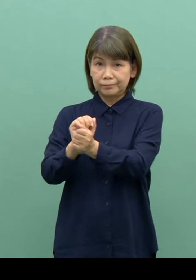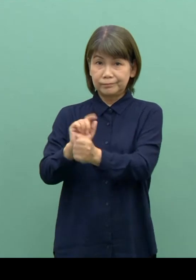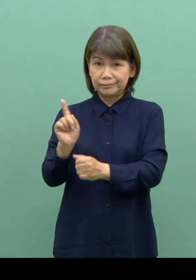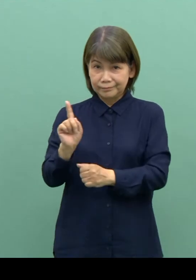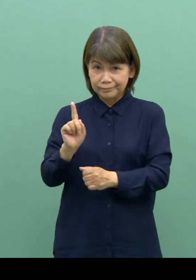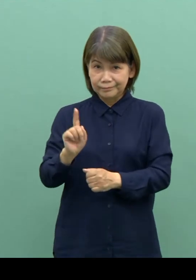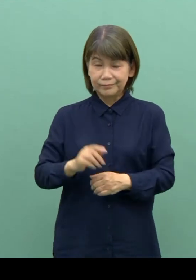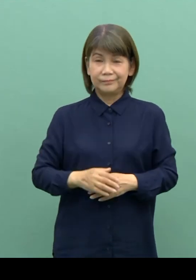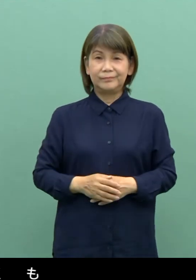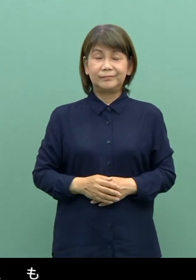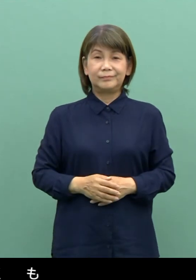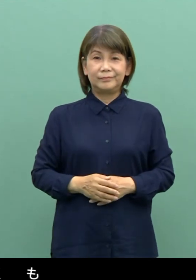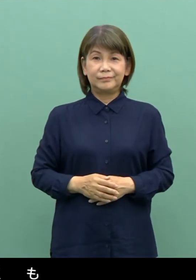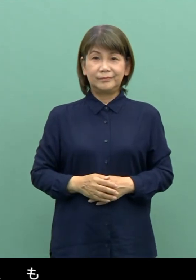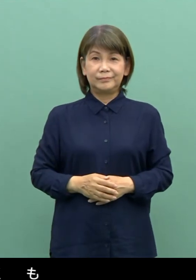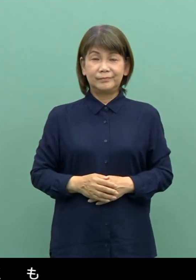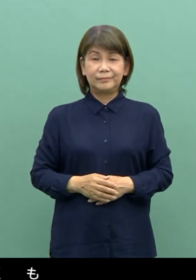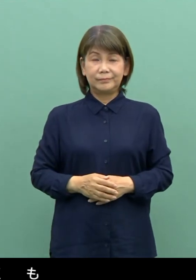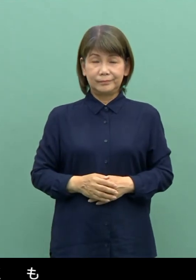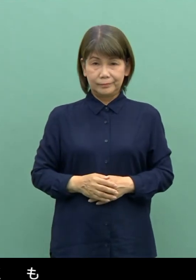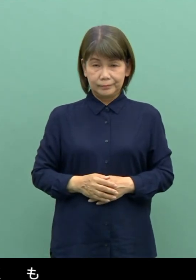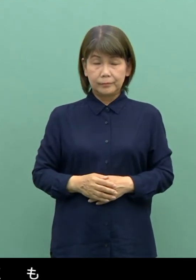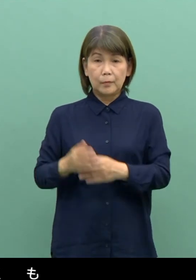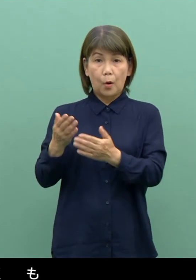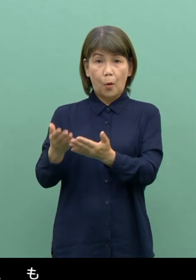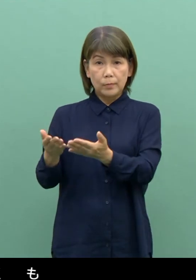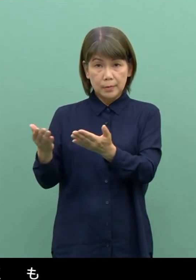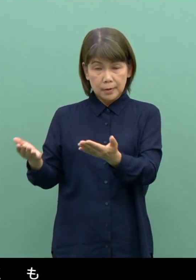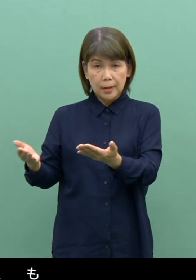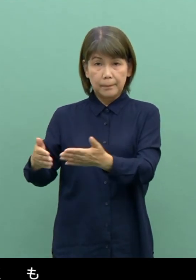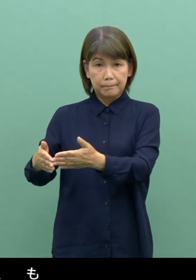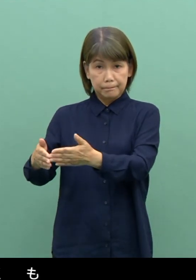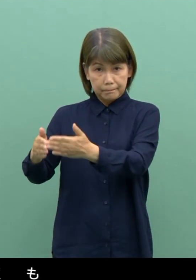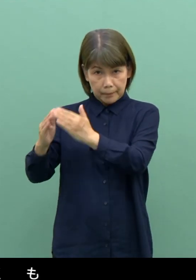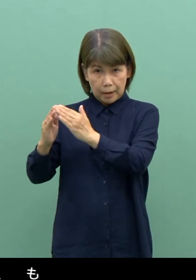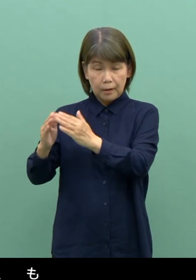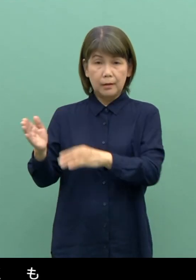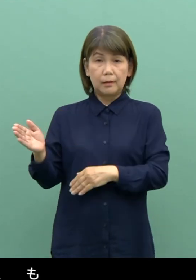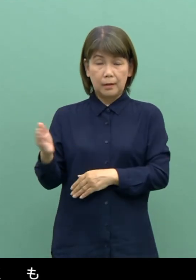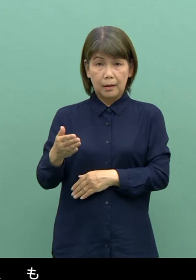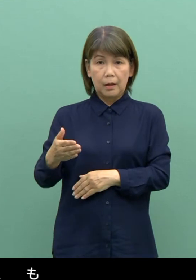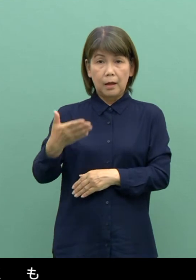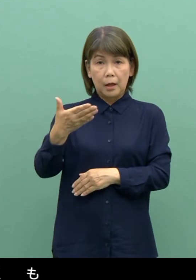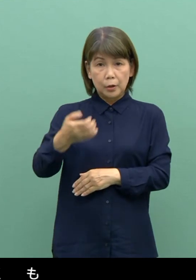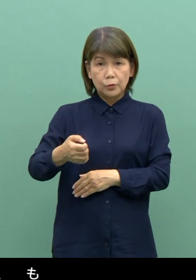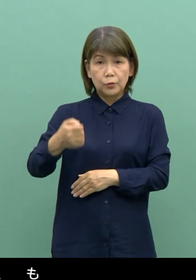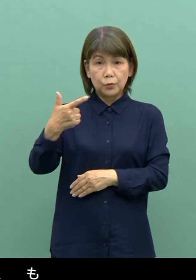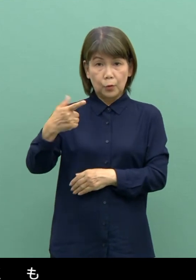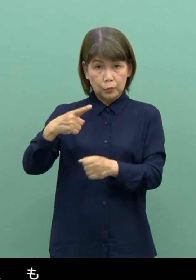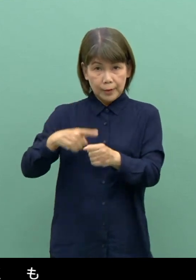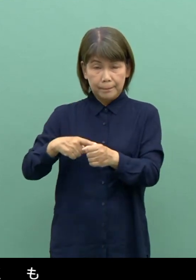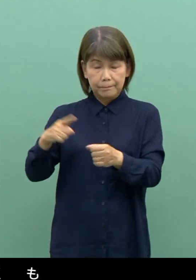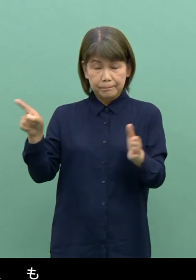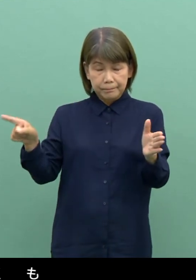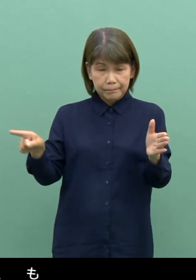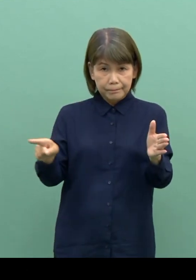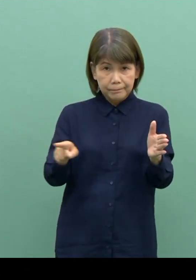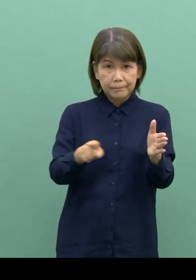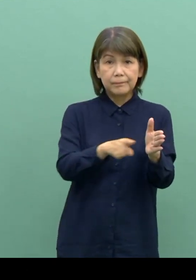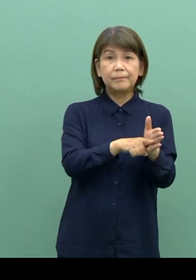てください。 はい、初代、佐藤陸門から96年経つんですけども、